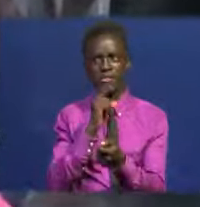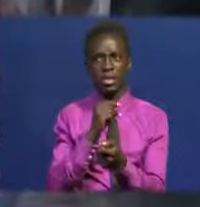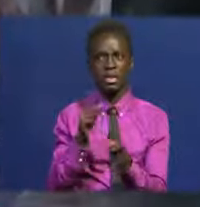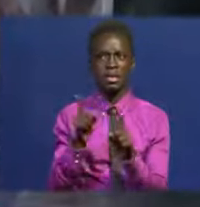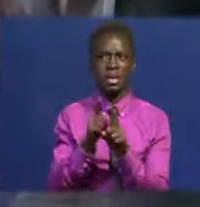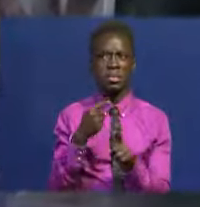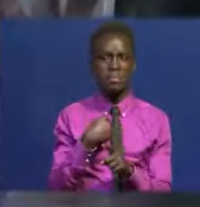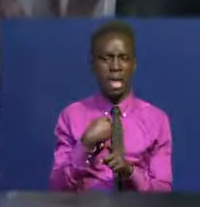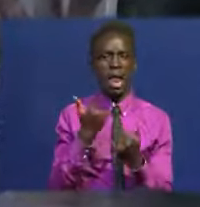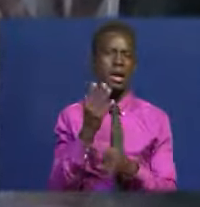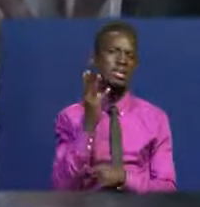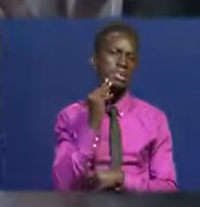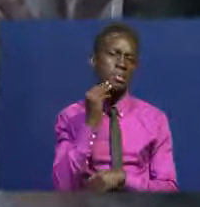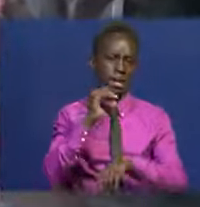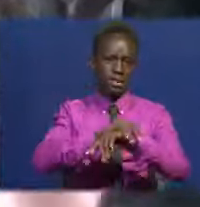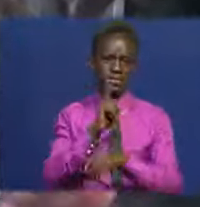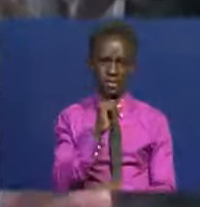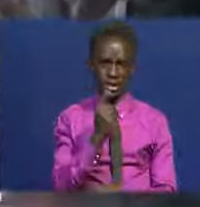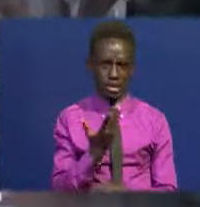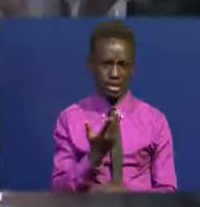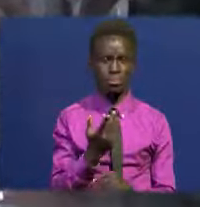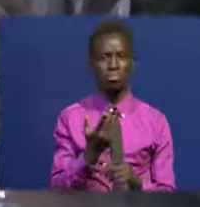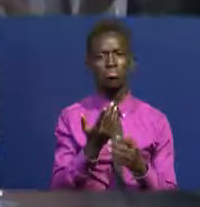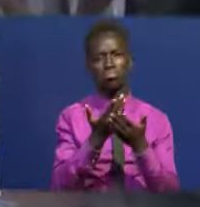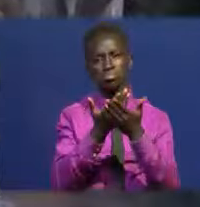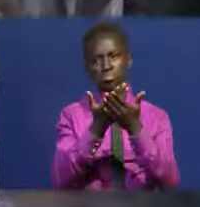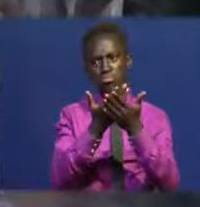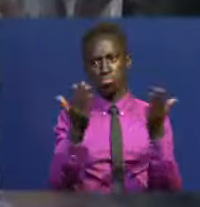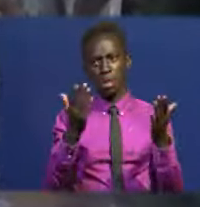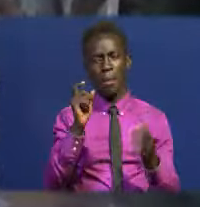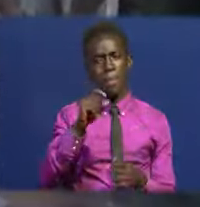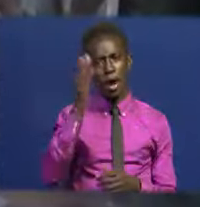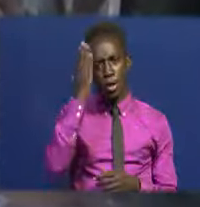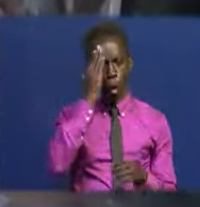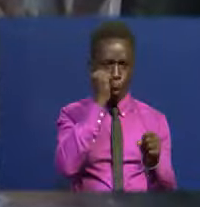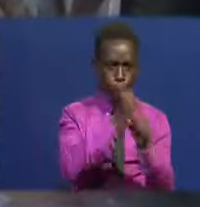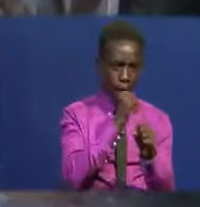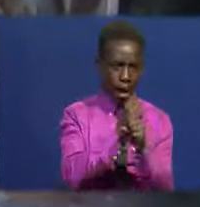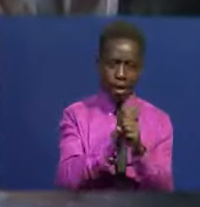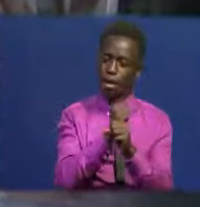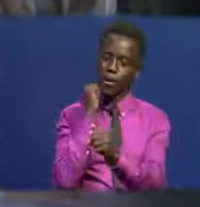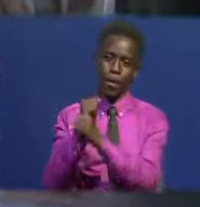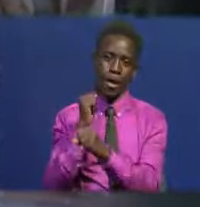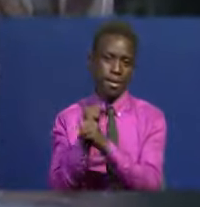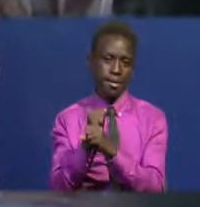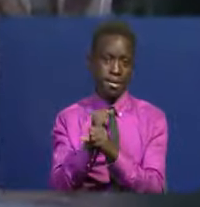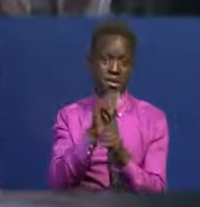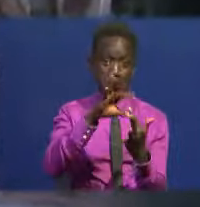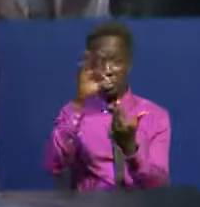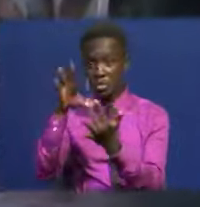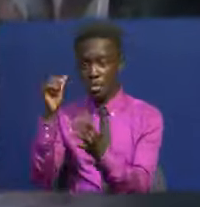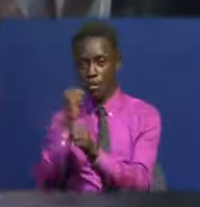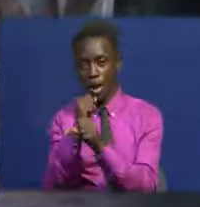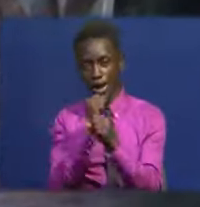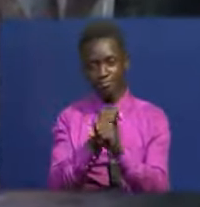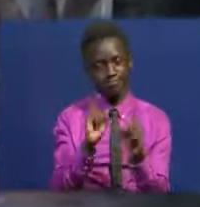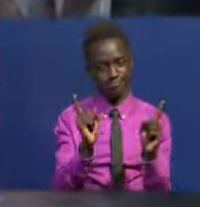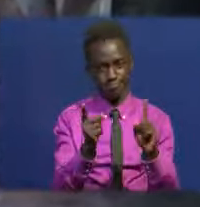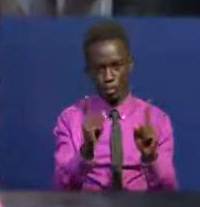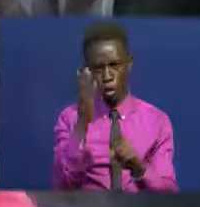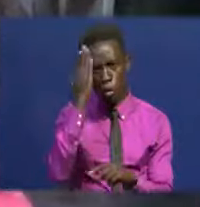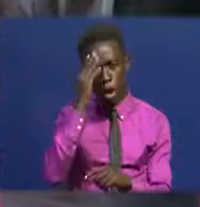uzoefu fulani, na bila shaka mahali ulipo jua kwamba hustle ni hustle, na kazi ni kazi, na usichague kazi, manake hapo ndo unapata